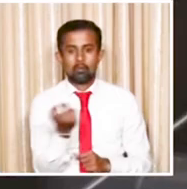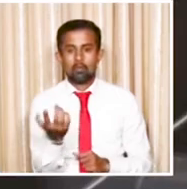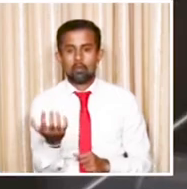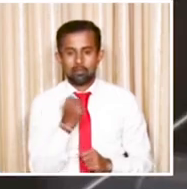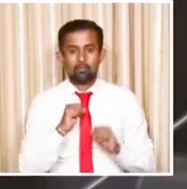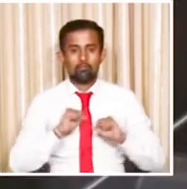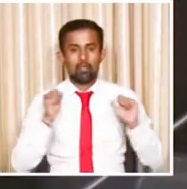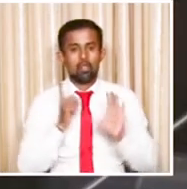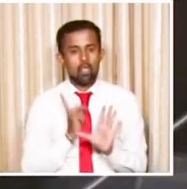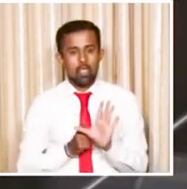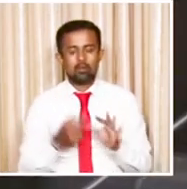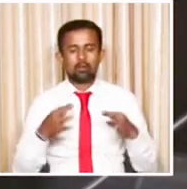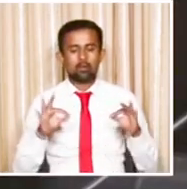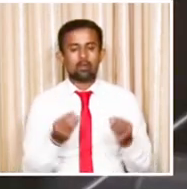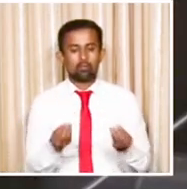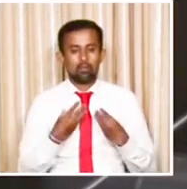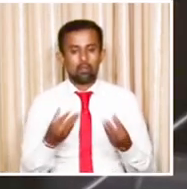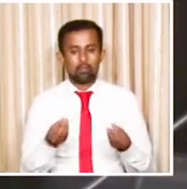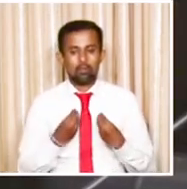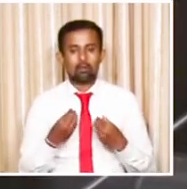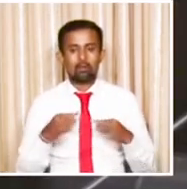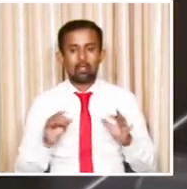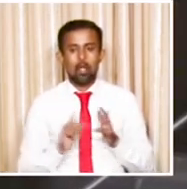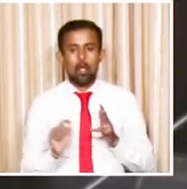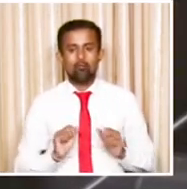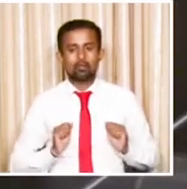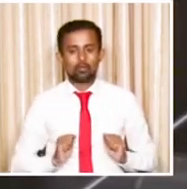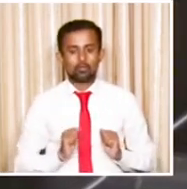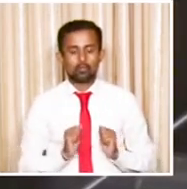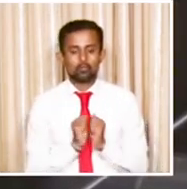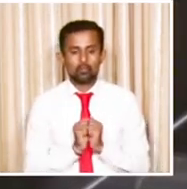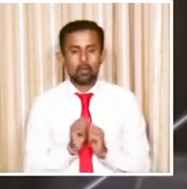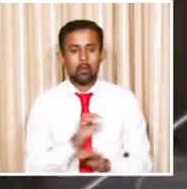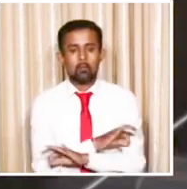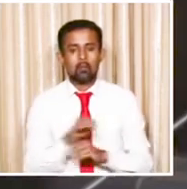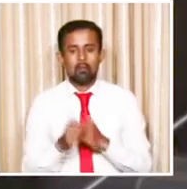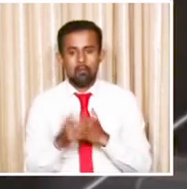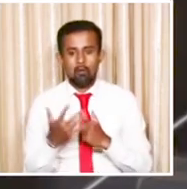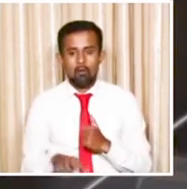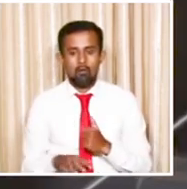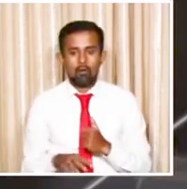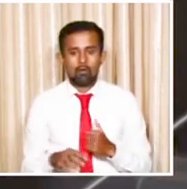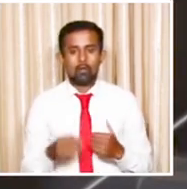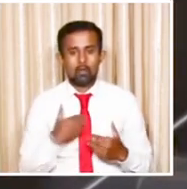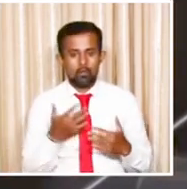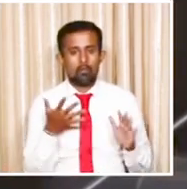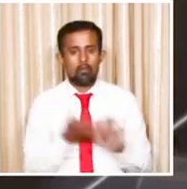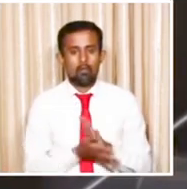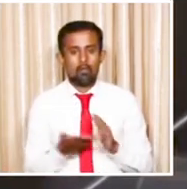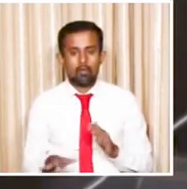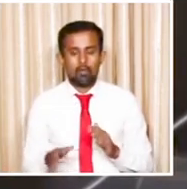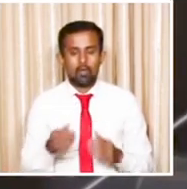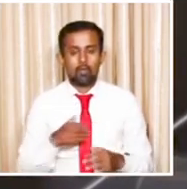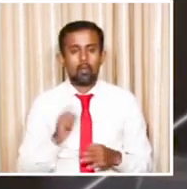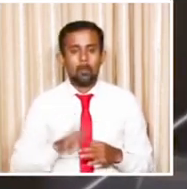කියලා හැම දෙම නිකන් දෙනකන් නිකන් කාර්යාලයේ වැඩ කරන්න තමයි වැඩ පිළිවෙල හදලා තියෙන්නේ මේක තමයි අපිට වෙච්ච දේ දැන් අපිට තියෙන